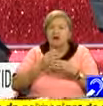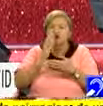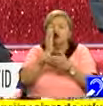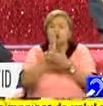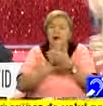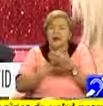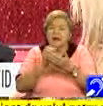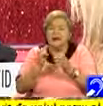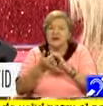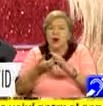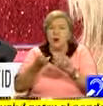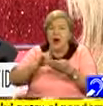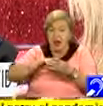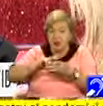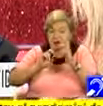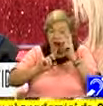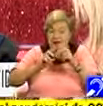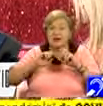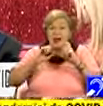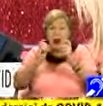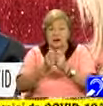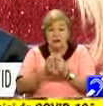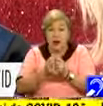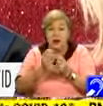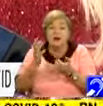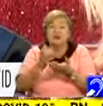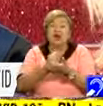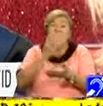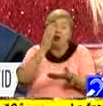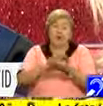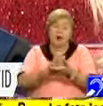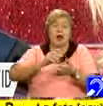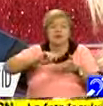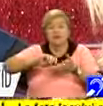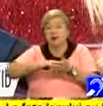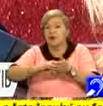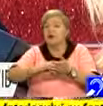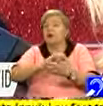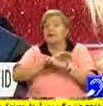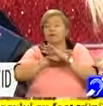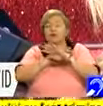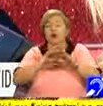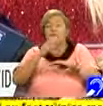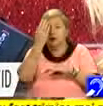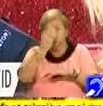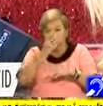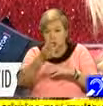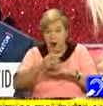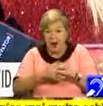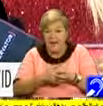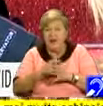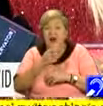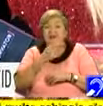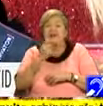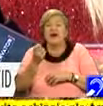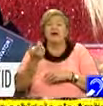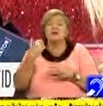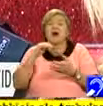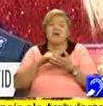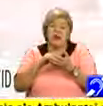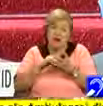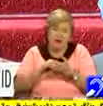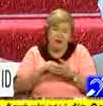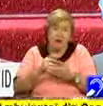clase, să se ia decizia automat de suspendare a prezenței fizice la nivelul școlii, fără să mai fie nevoie de